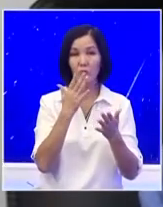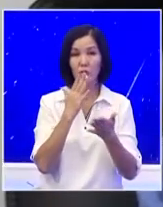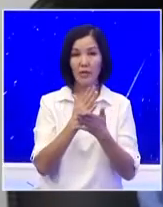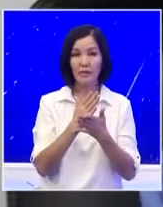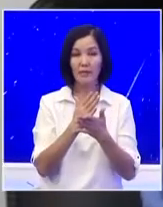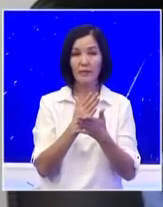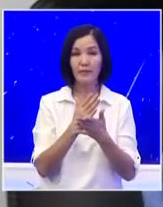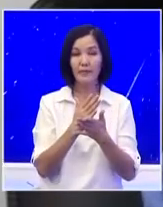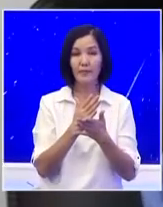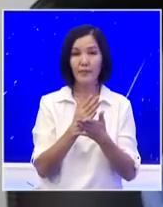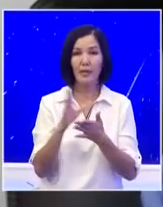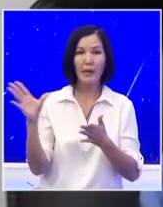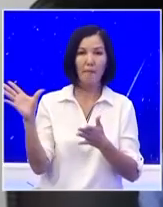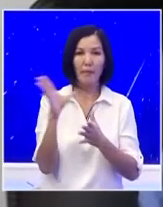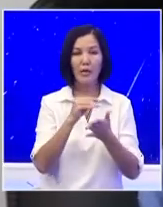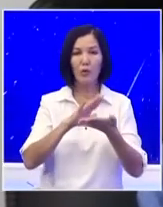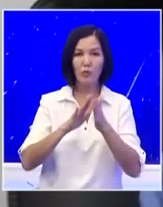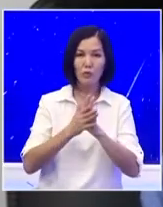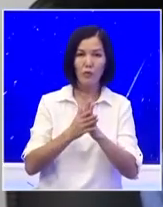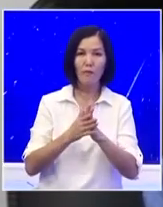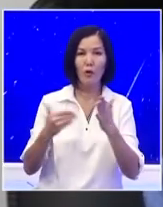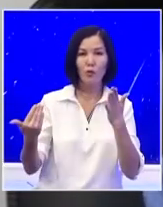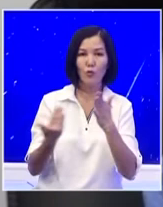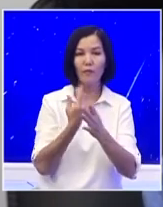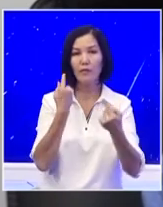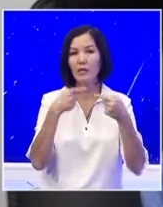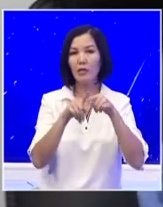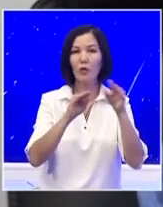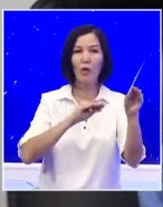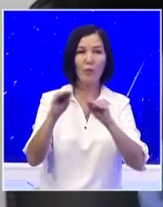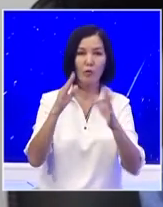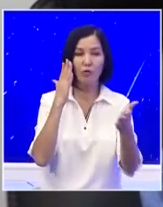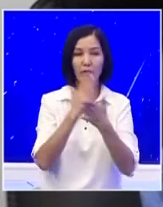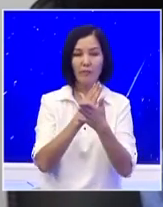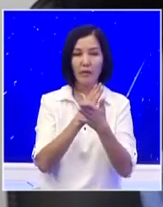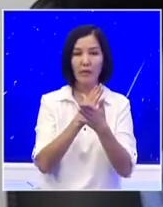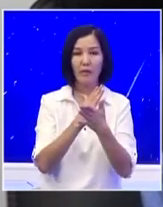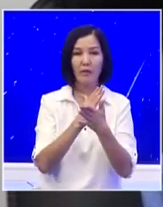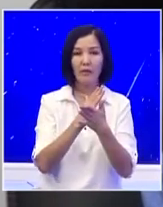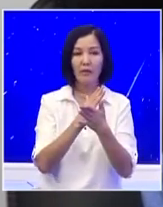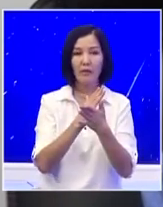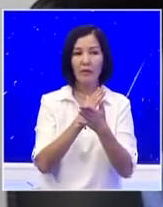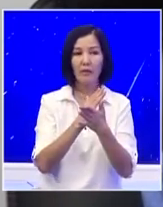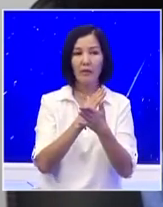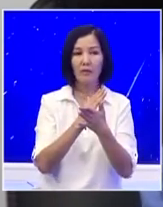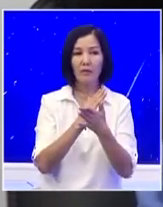Ішінде барлық осы соңғы технологияға жасалған барлық кондиционирование дейді,